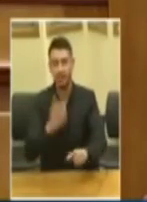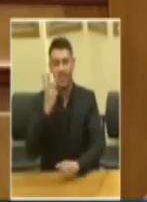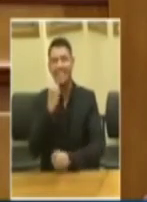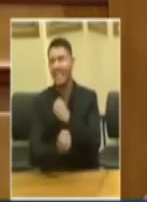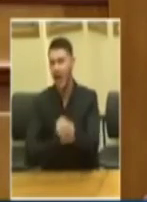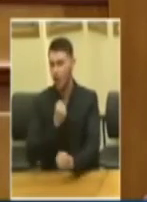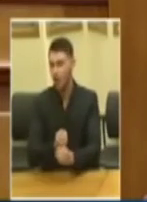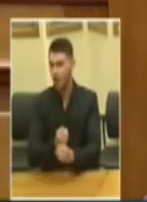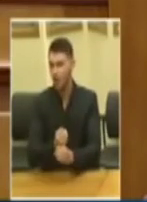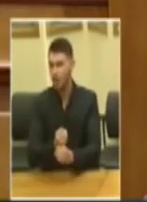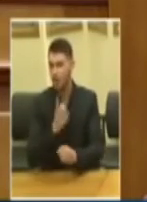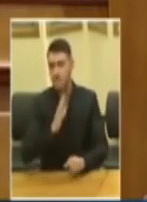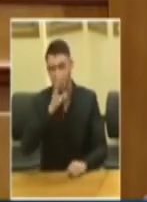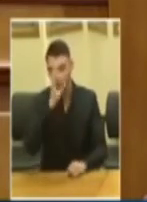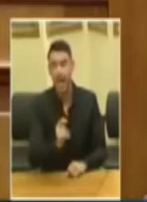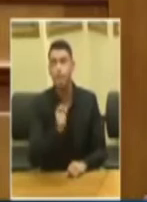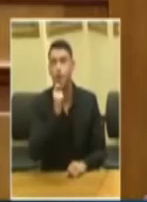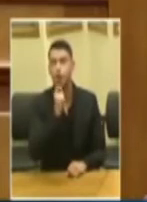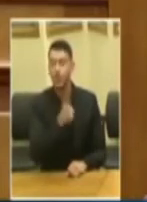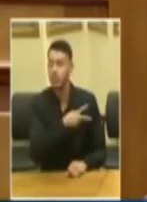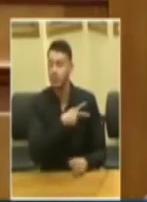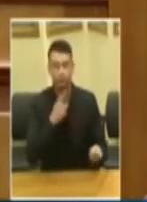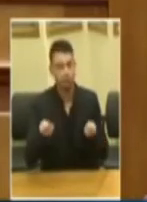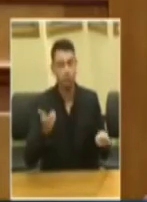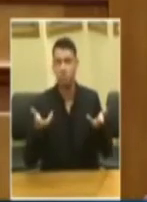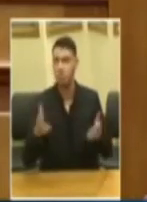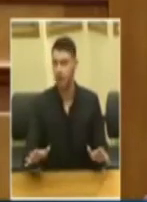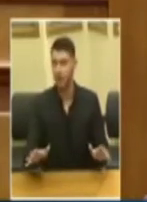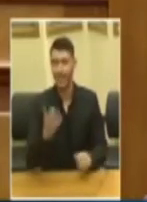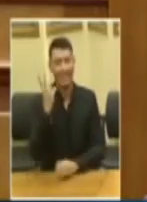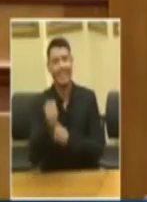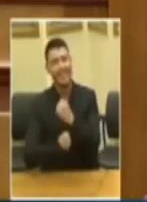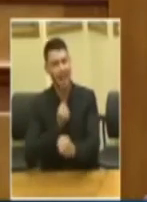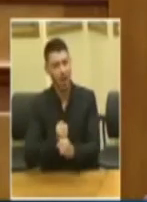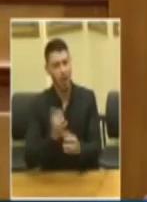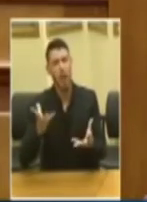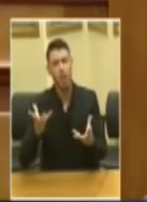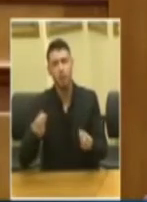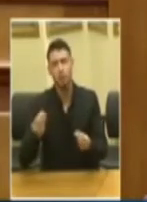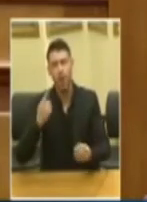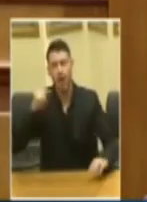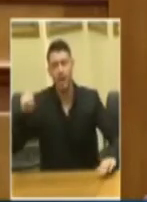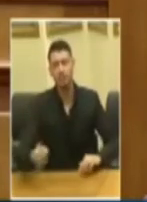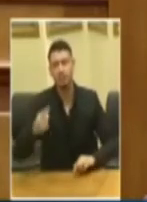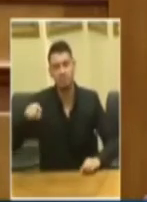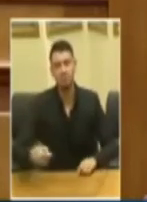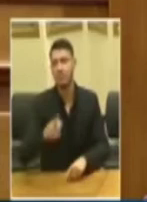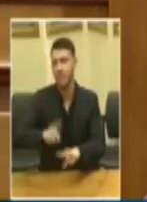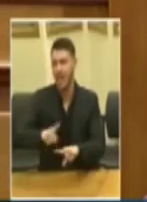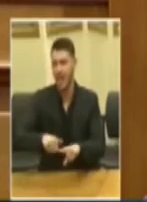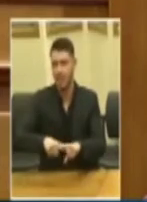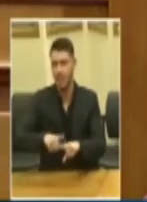συνάδελφοι, αντιπολιτευθήκαμε με ευθύνη. Έχουν γίνει αυτά τα 3 χρόνια πολλά στη χώρα. τα οποία θα μπορούσαν να